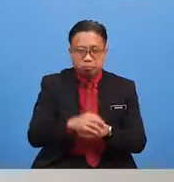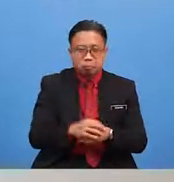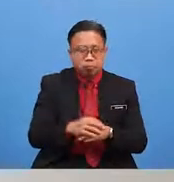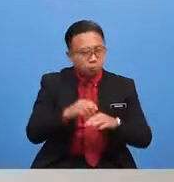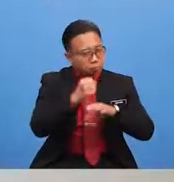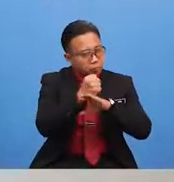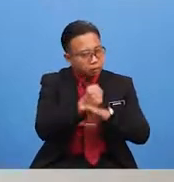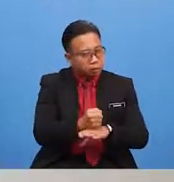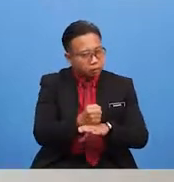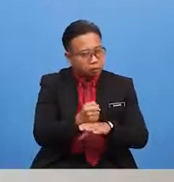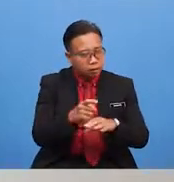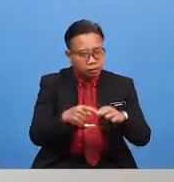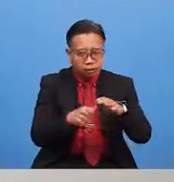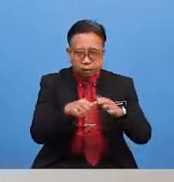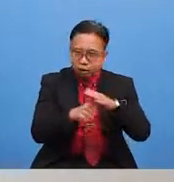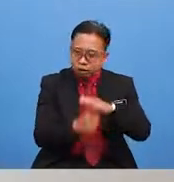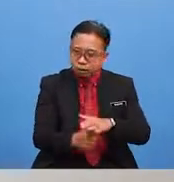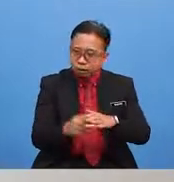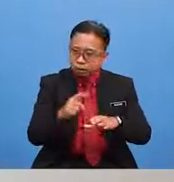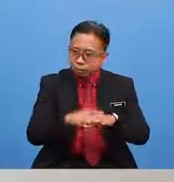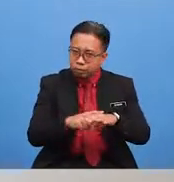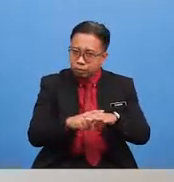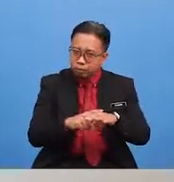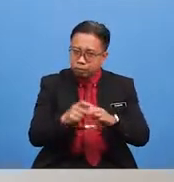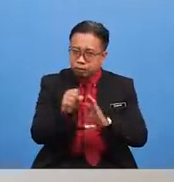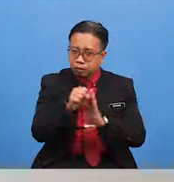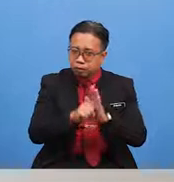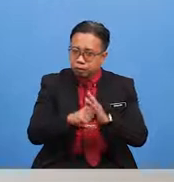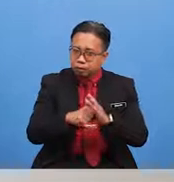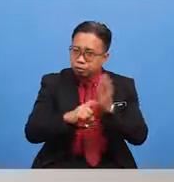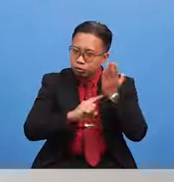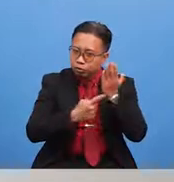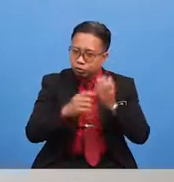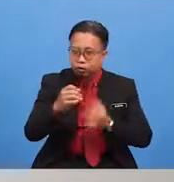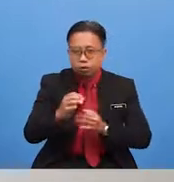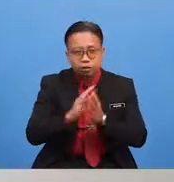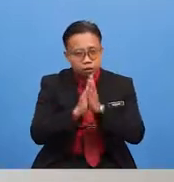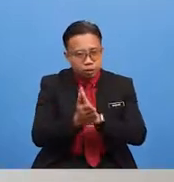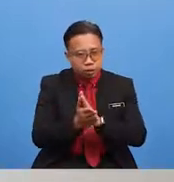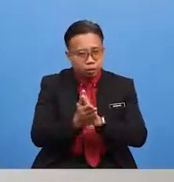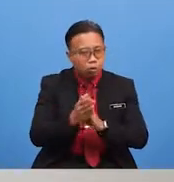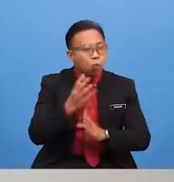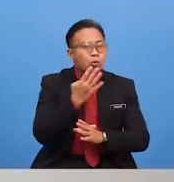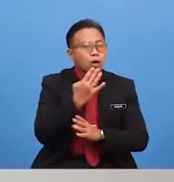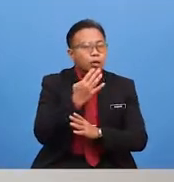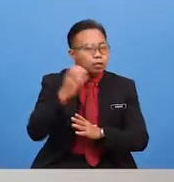penekanan kepada bentuk semula jadi, jalinan, warna, cahaya serta